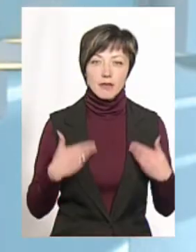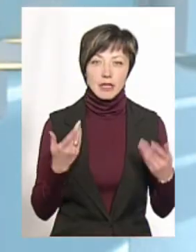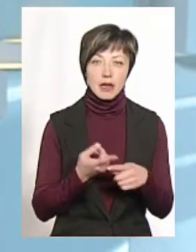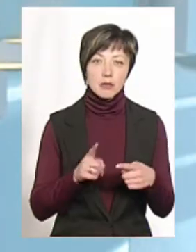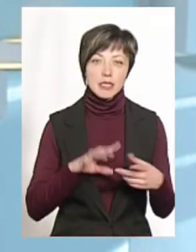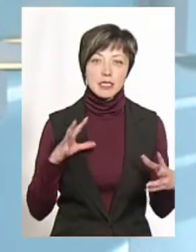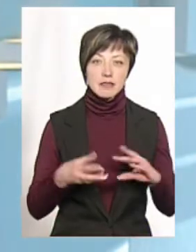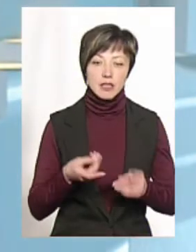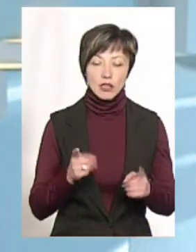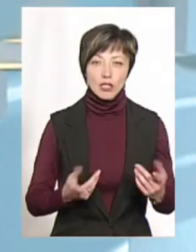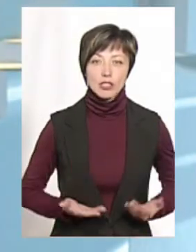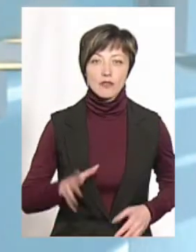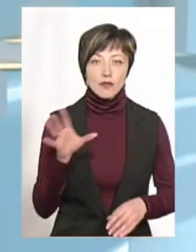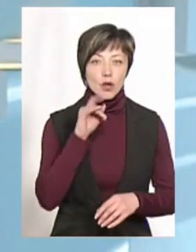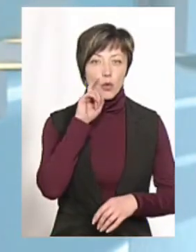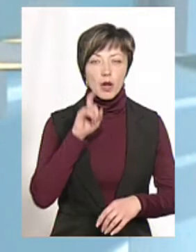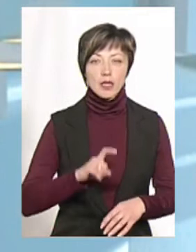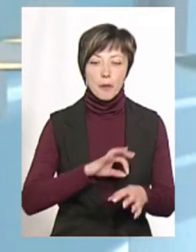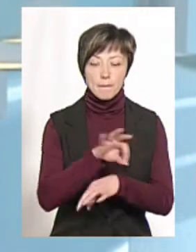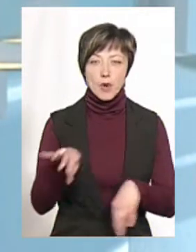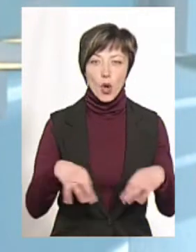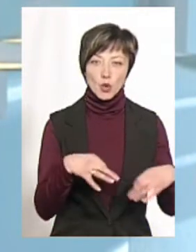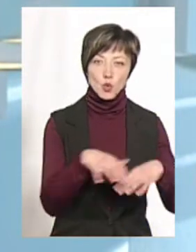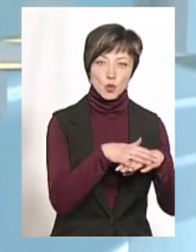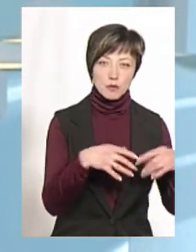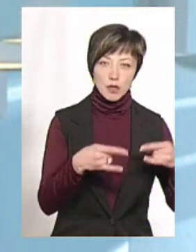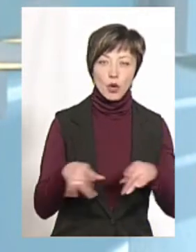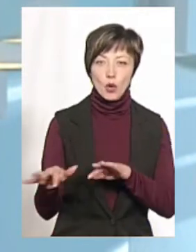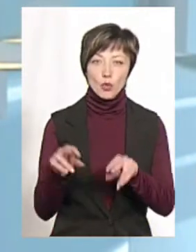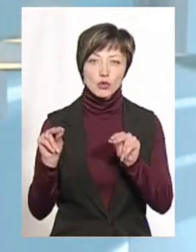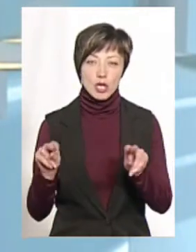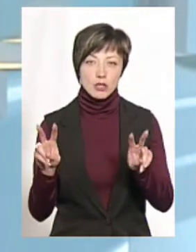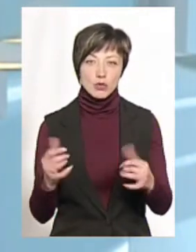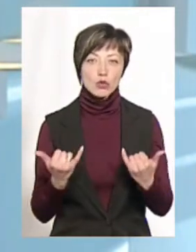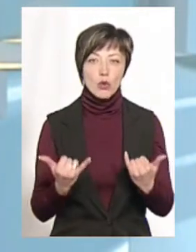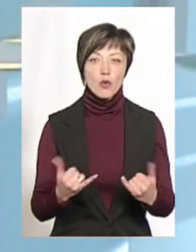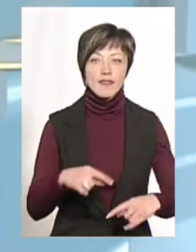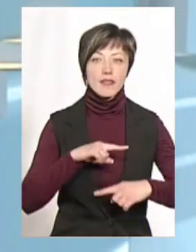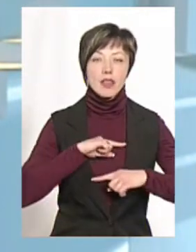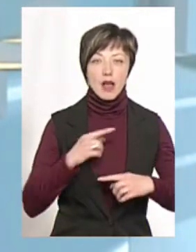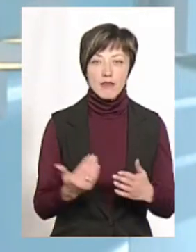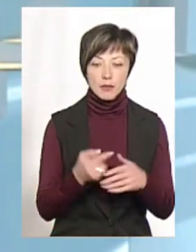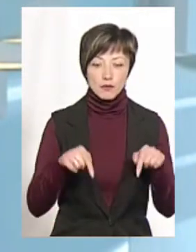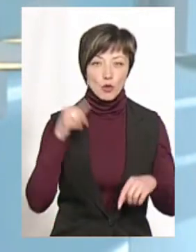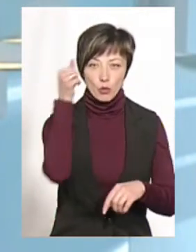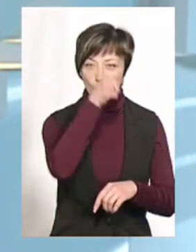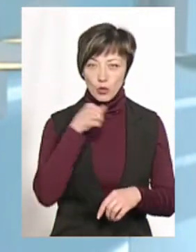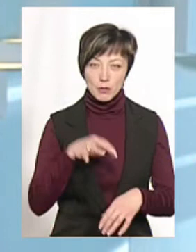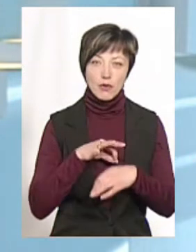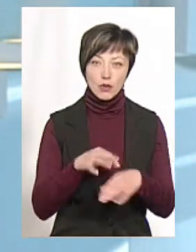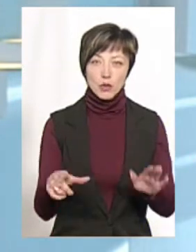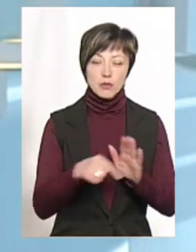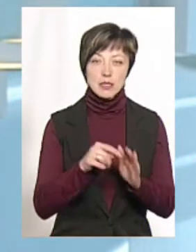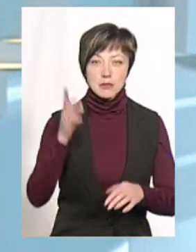Вітаємо, це звіти наживо. Всеукраїнський медіапроект Суспільного і Руху Чесно. Сьогодні фінальний випуск у цьому році і